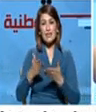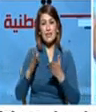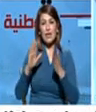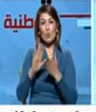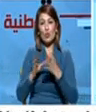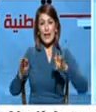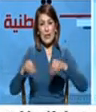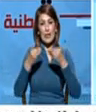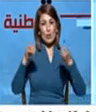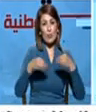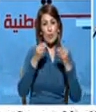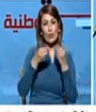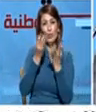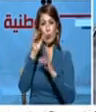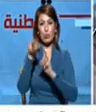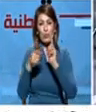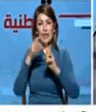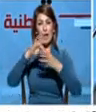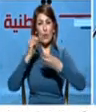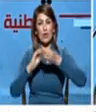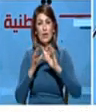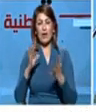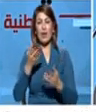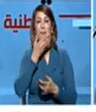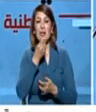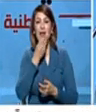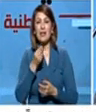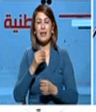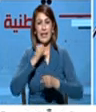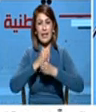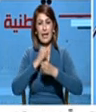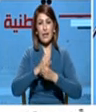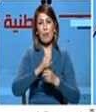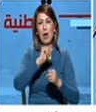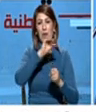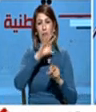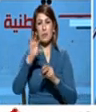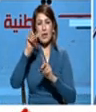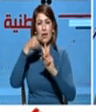العربيه مثلا كان يخدم في مائه وعشرين منهم